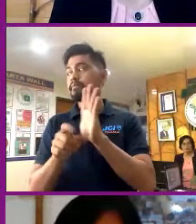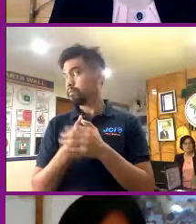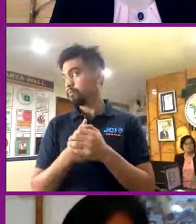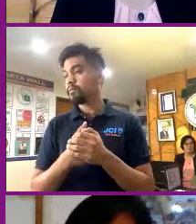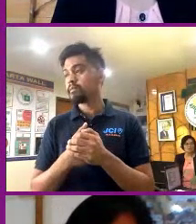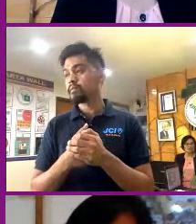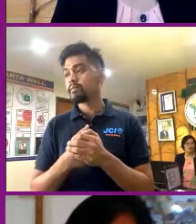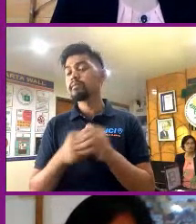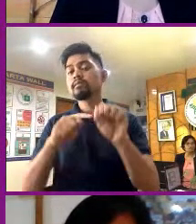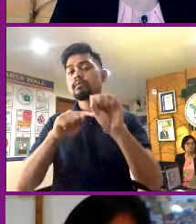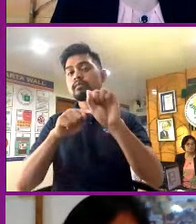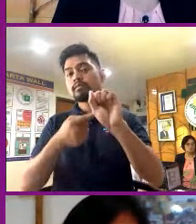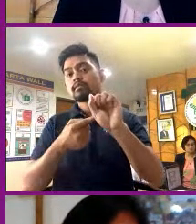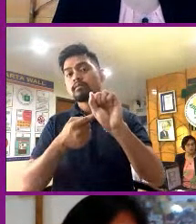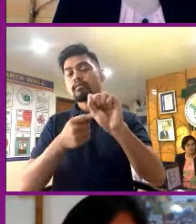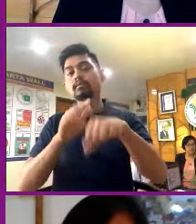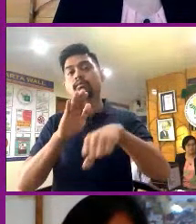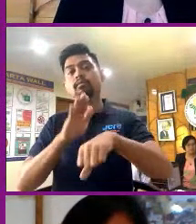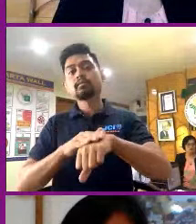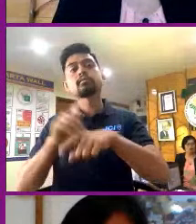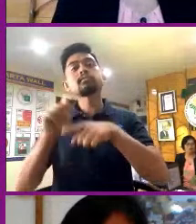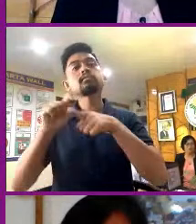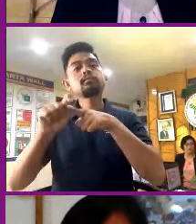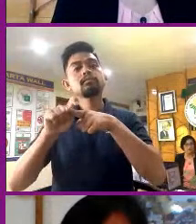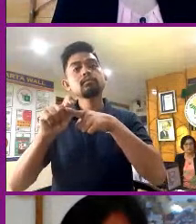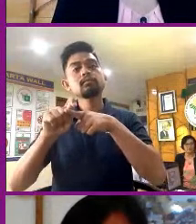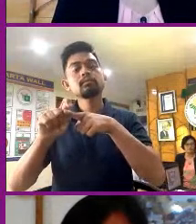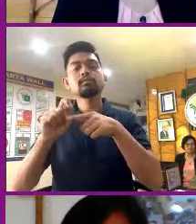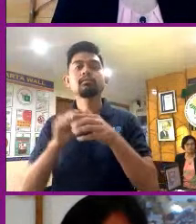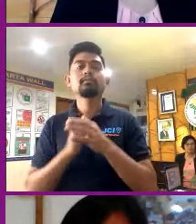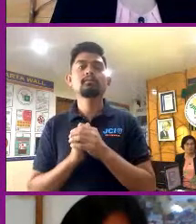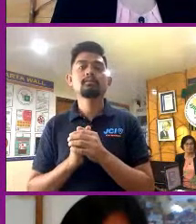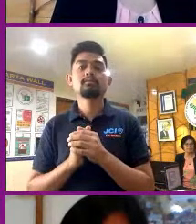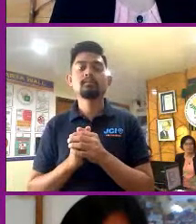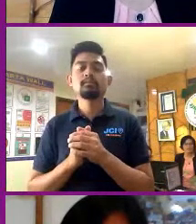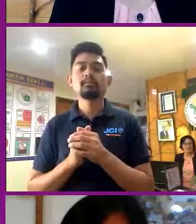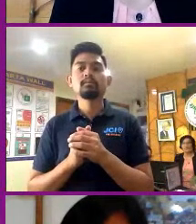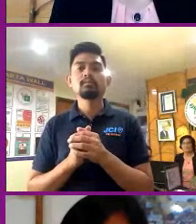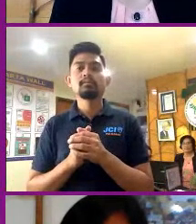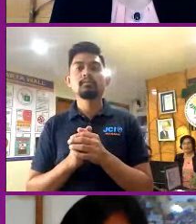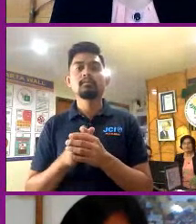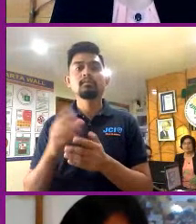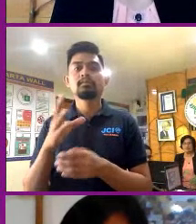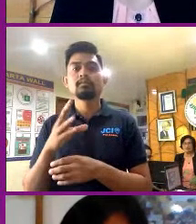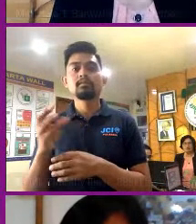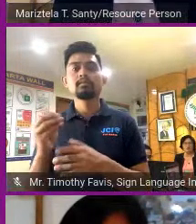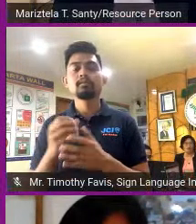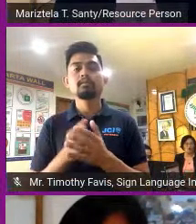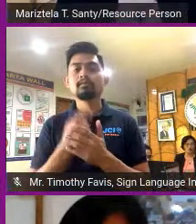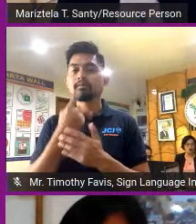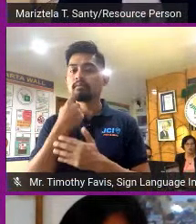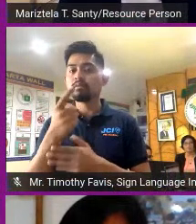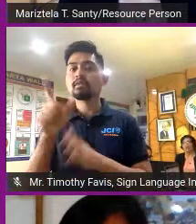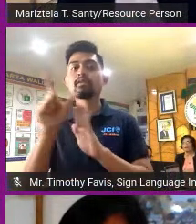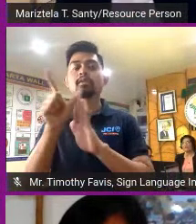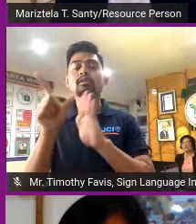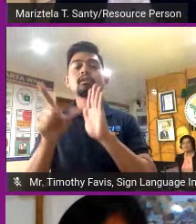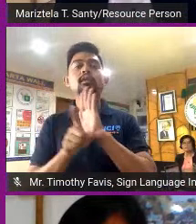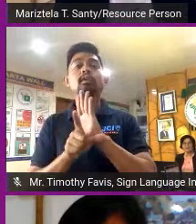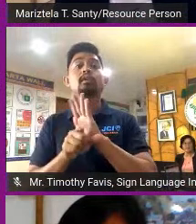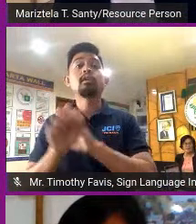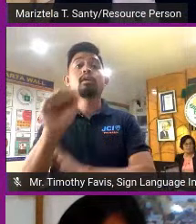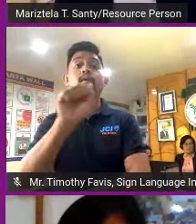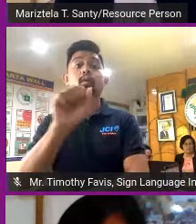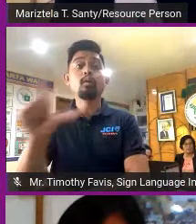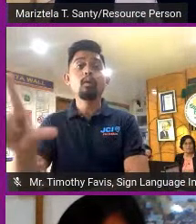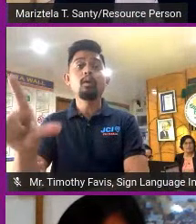ang ano ay start on trainings or capability development. And ang sinabi sa law, all, halimbawa sa